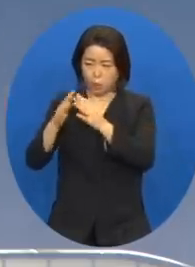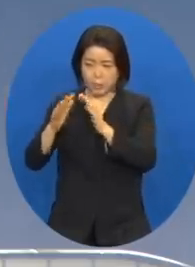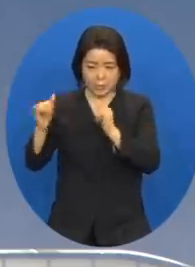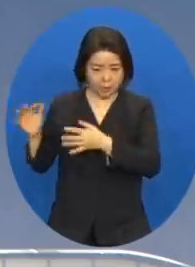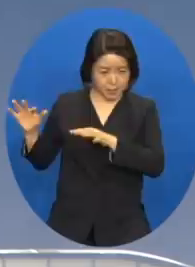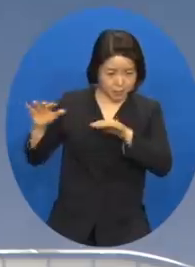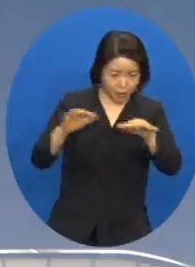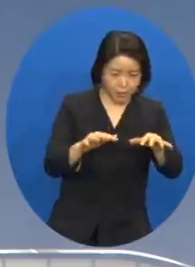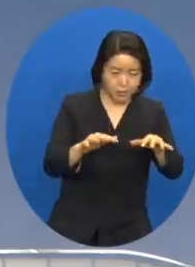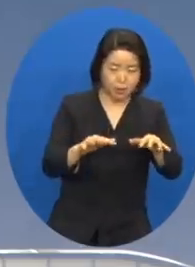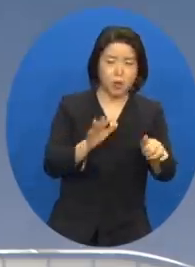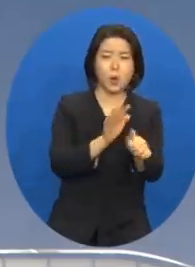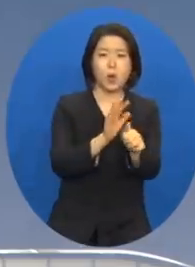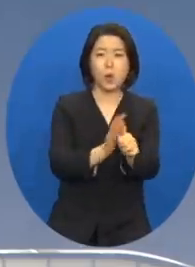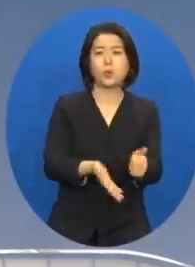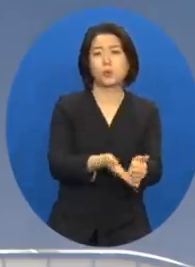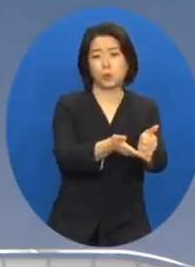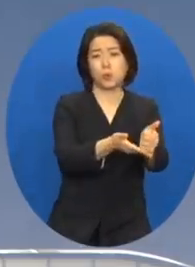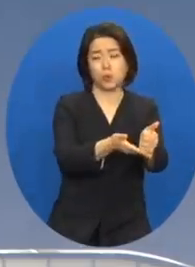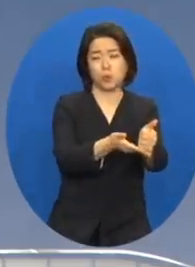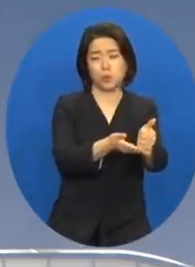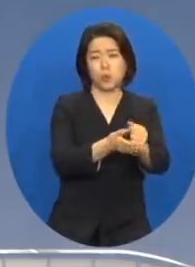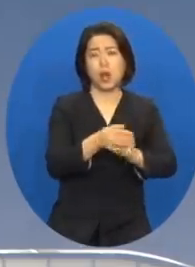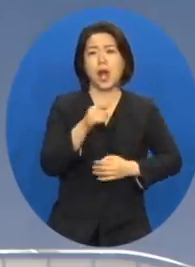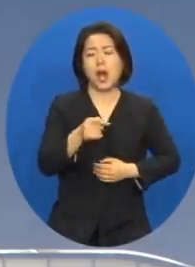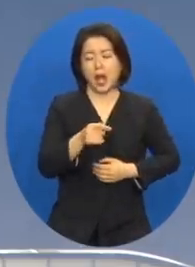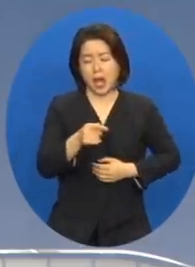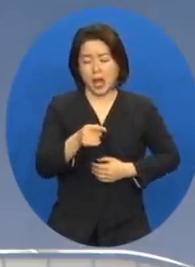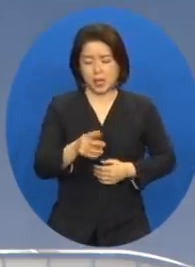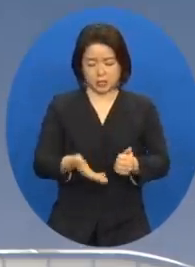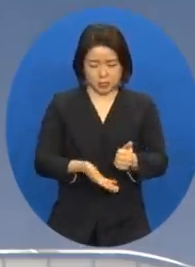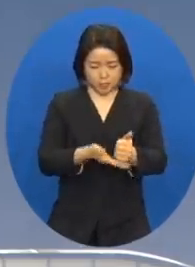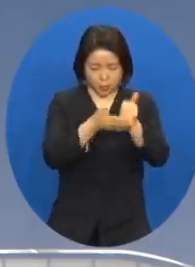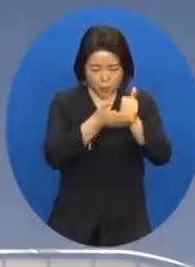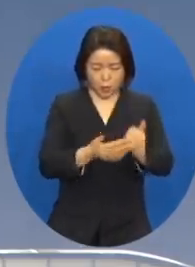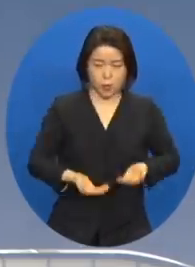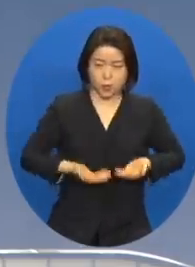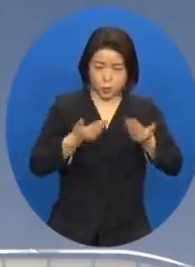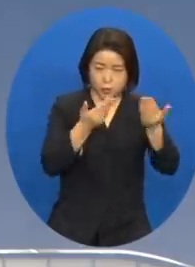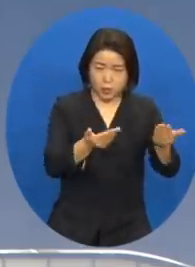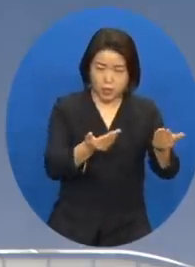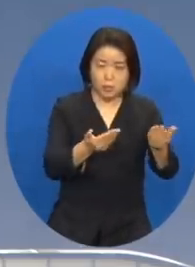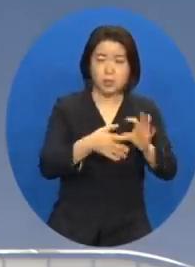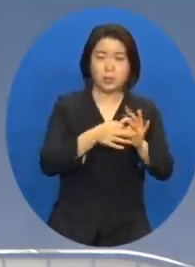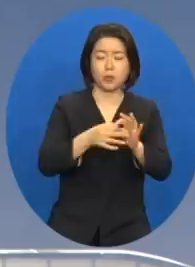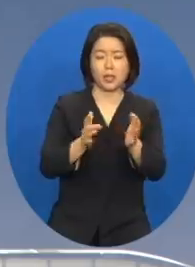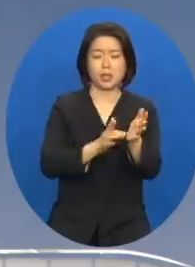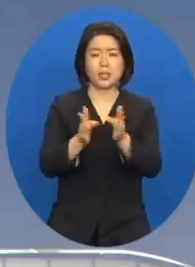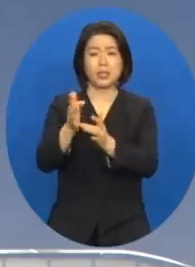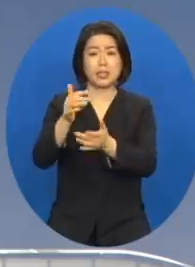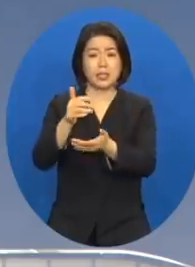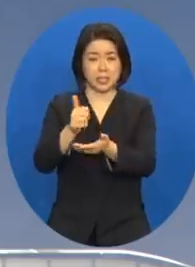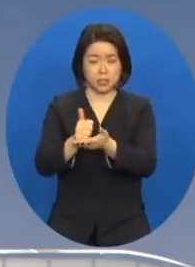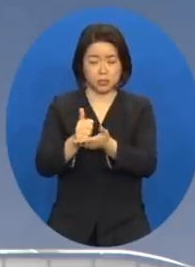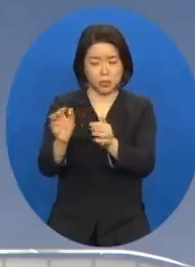난 가정이 교회와 성도들의 섬김을 통하여 예수님의 위로를 경험하게 되는